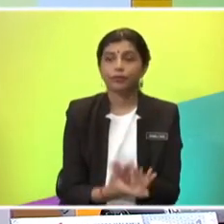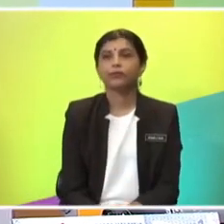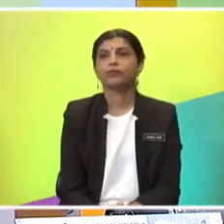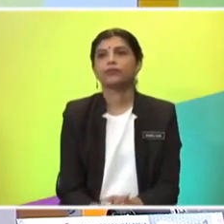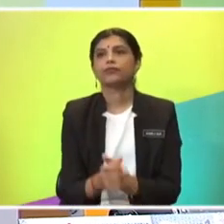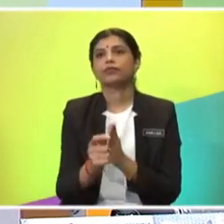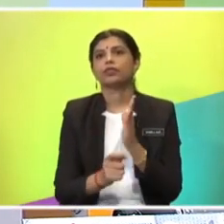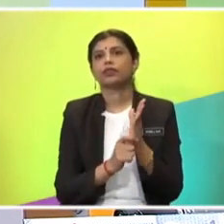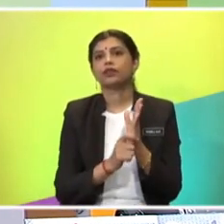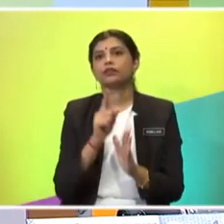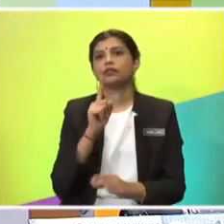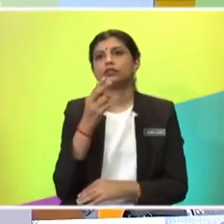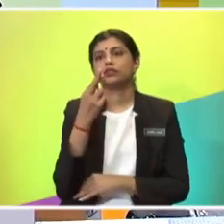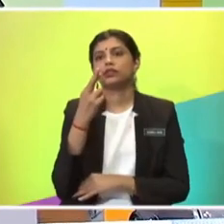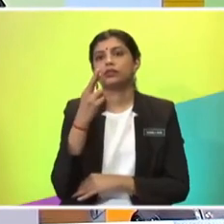Tambah